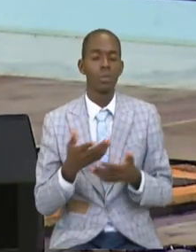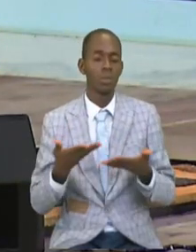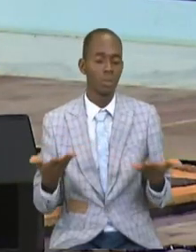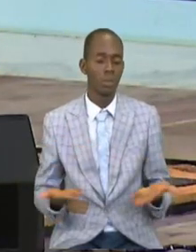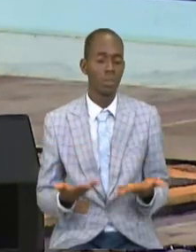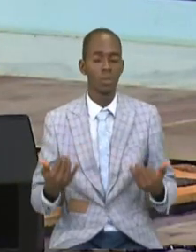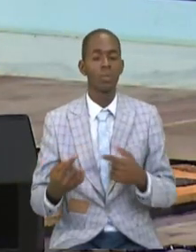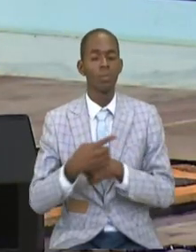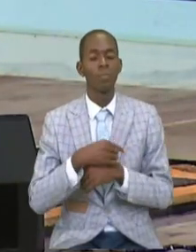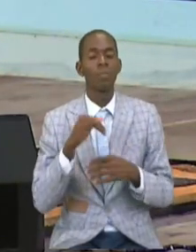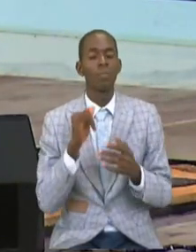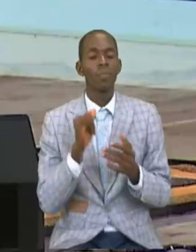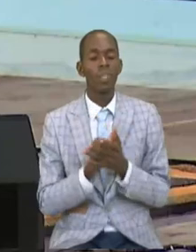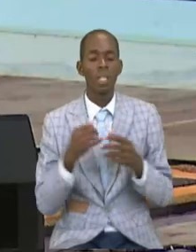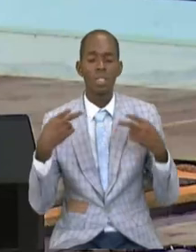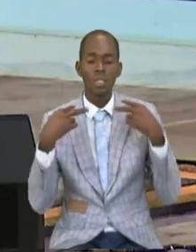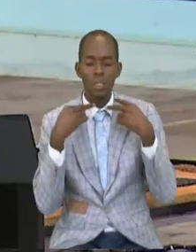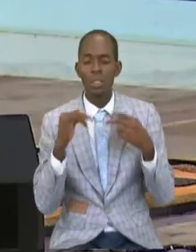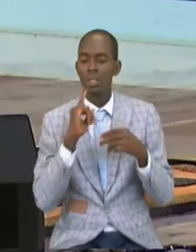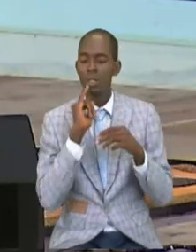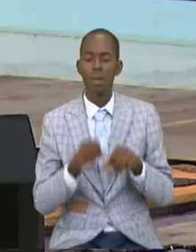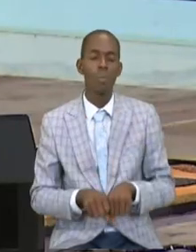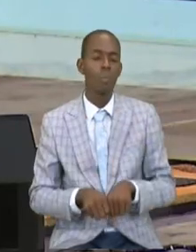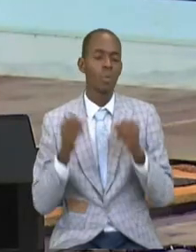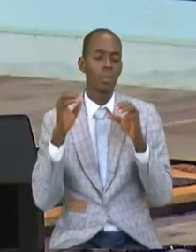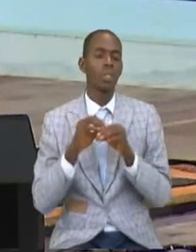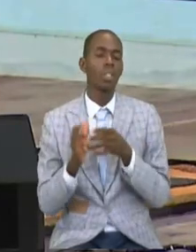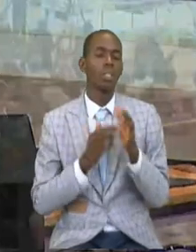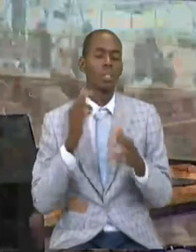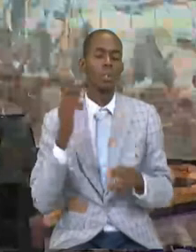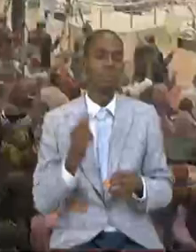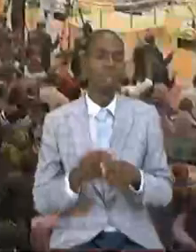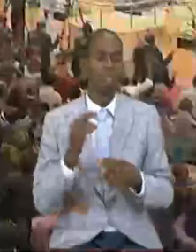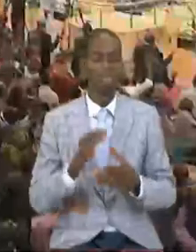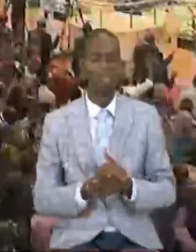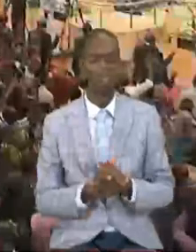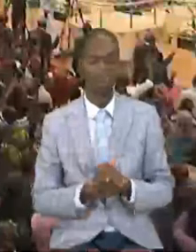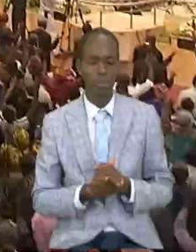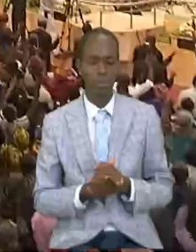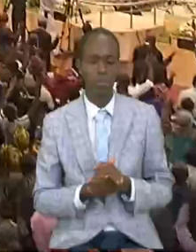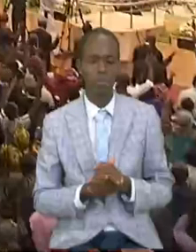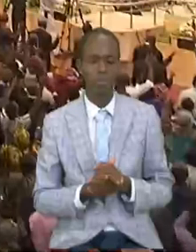ici, ce jour-là est brisé au nom de Jésus-Christ.